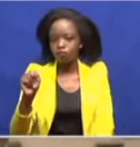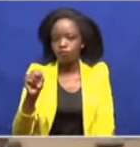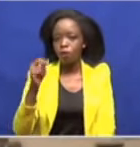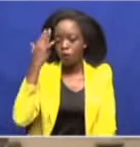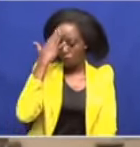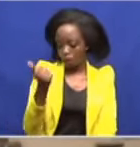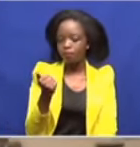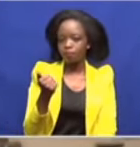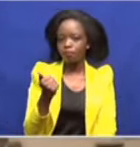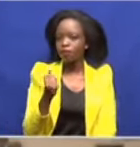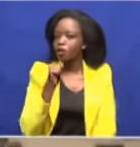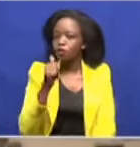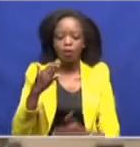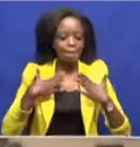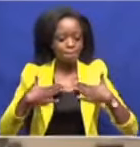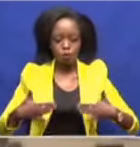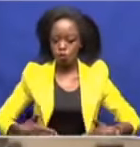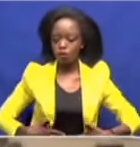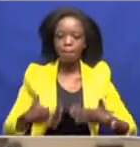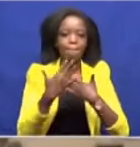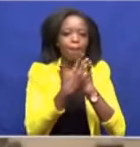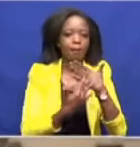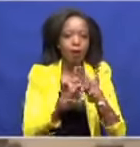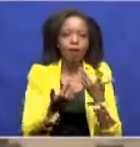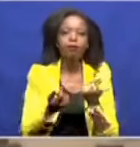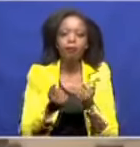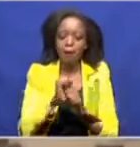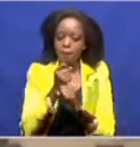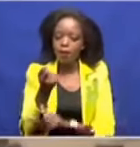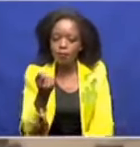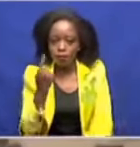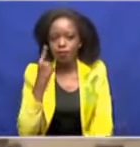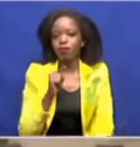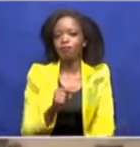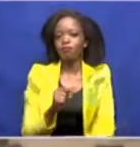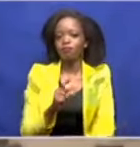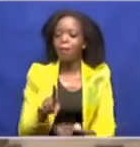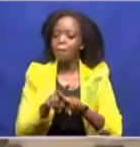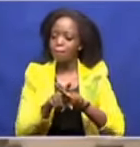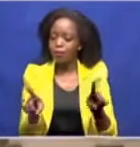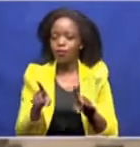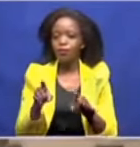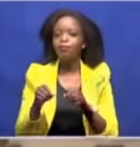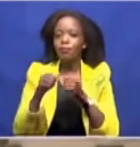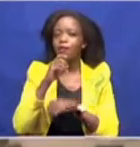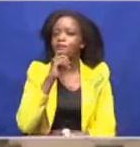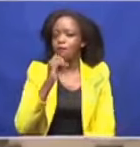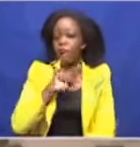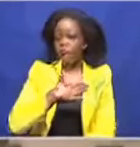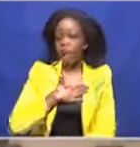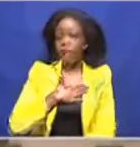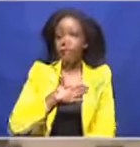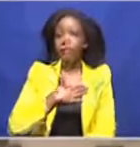kwa maana si mwili na damu vilivyo kufunulia hayo, isipokuwa Baba yangu